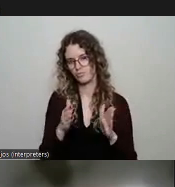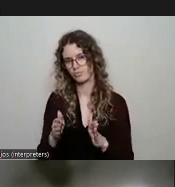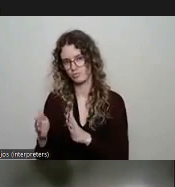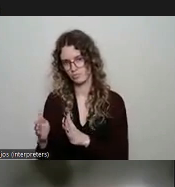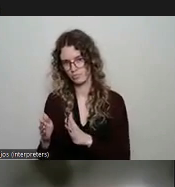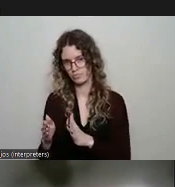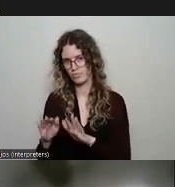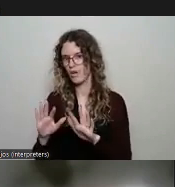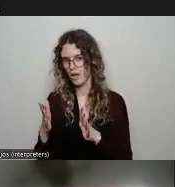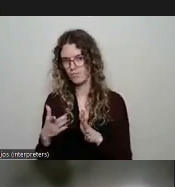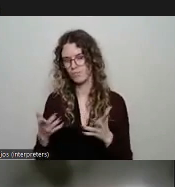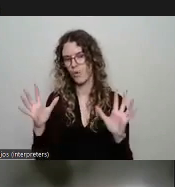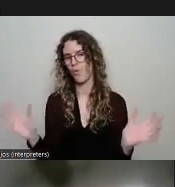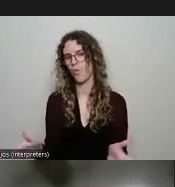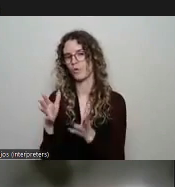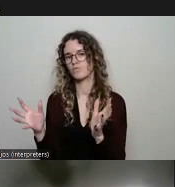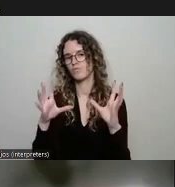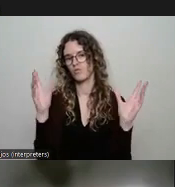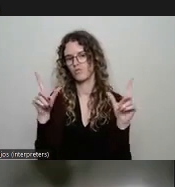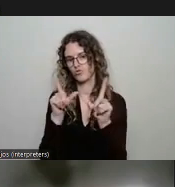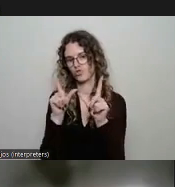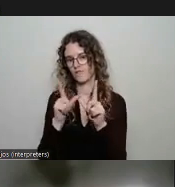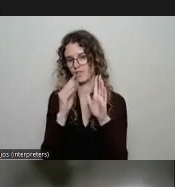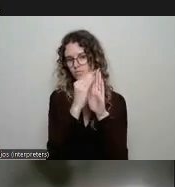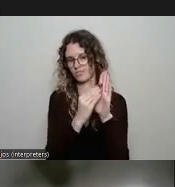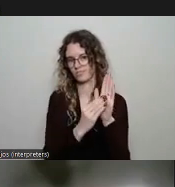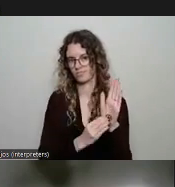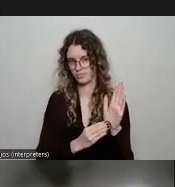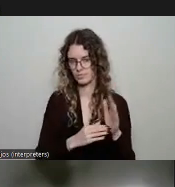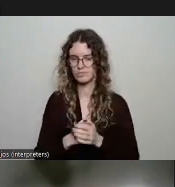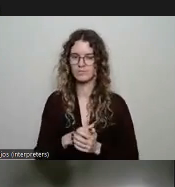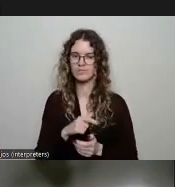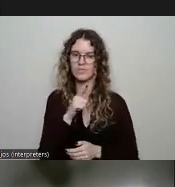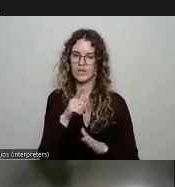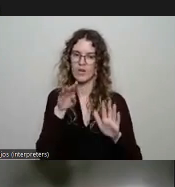uždaviniais. Reiškia, yra vis tiek, kuriant programas